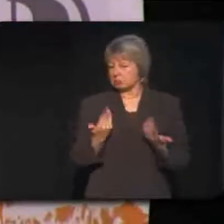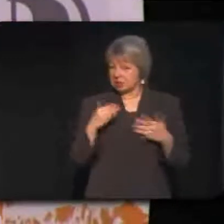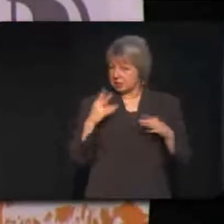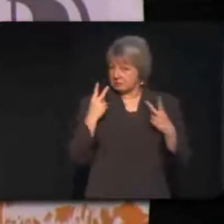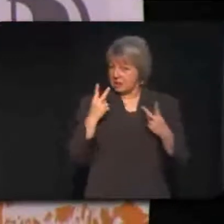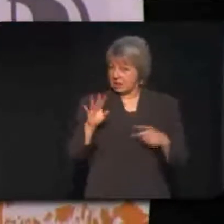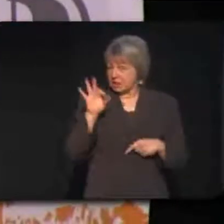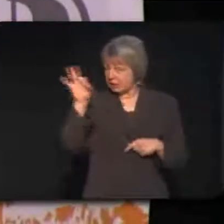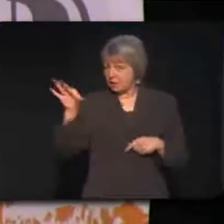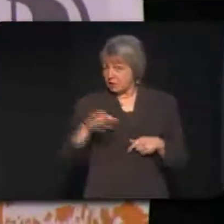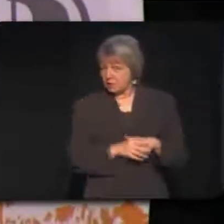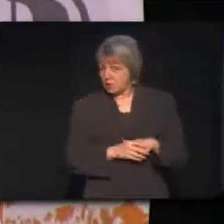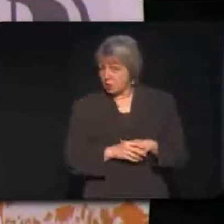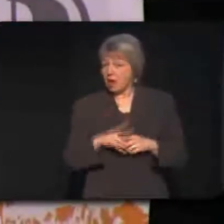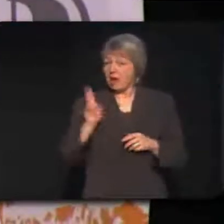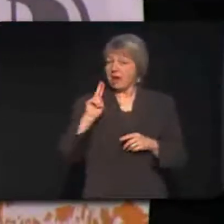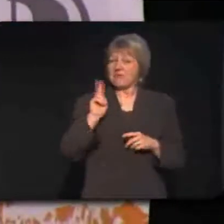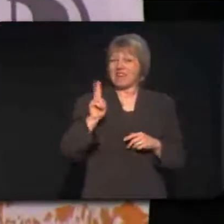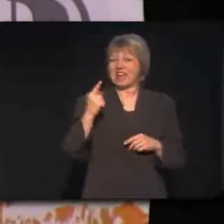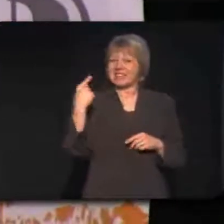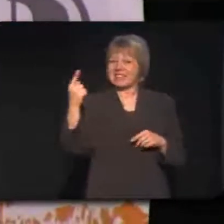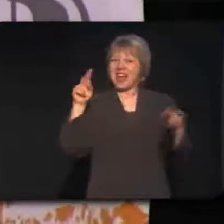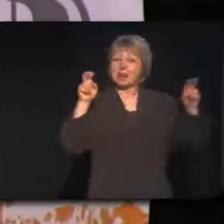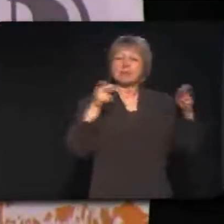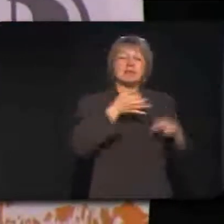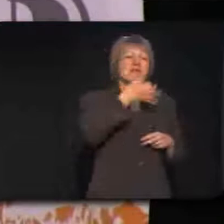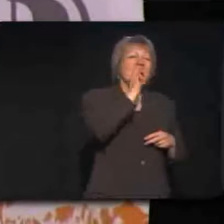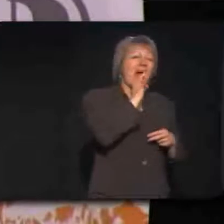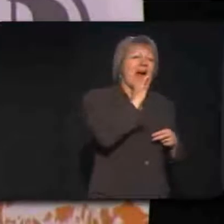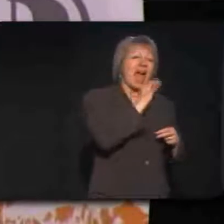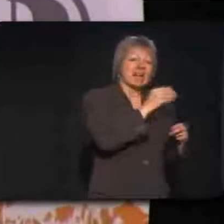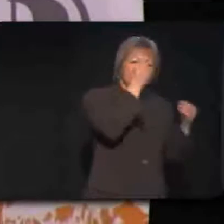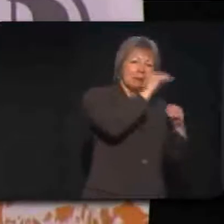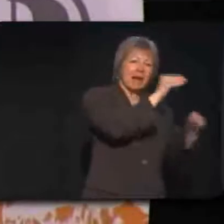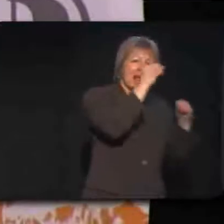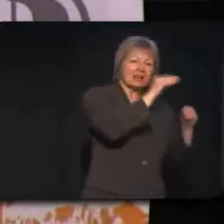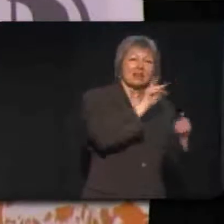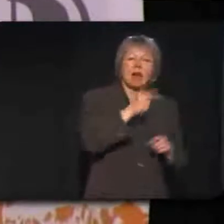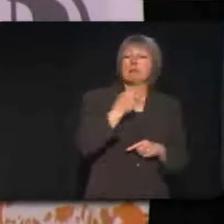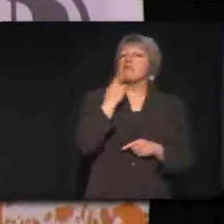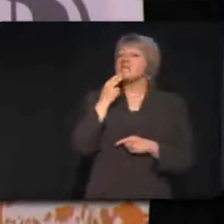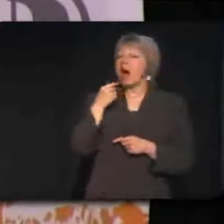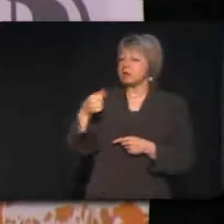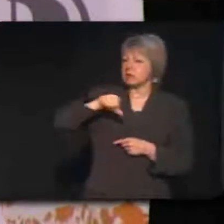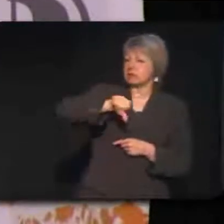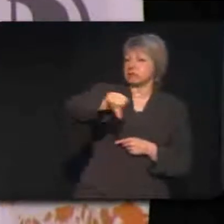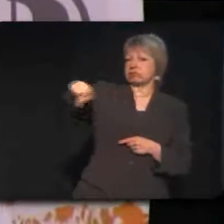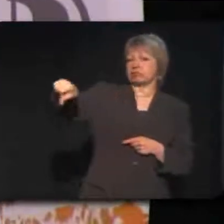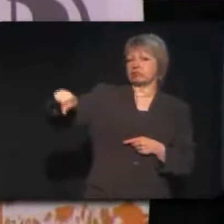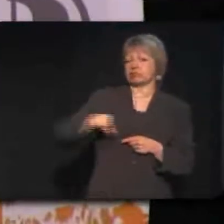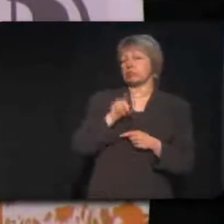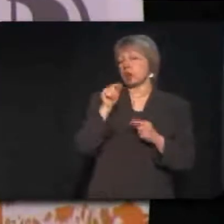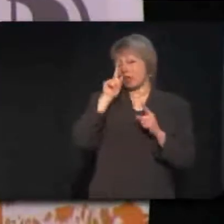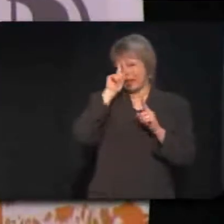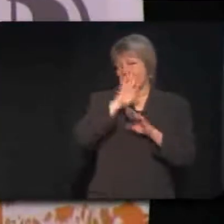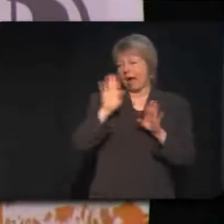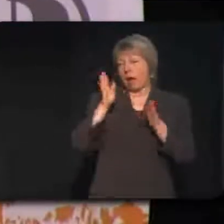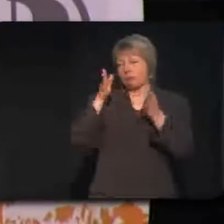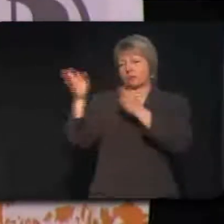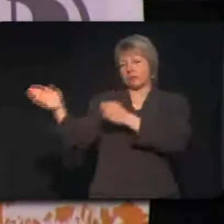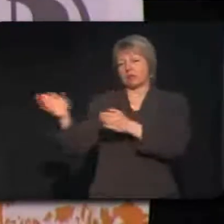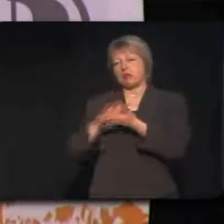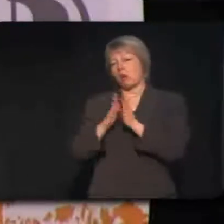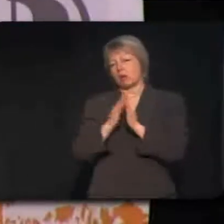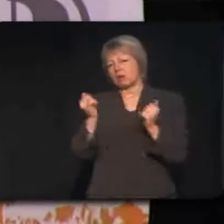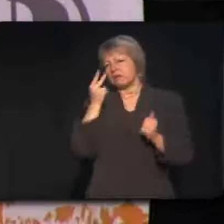wer weint Predigt aber nur Wasser ausschenkt den glaubt man nicht mehr oder wie muss ich mir das ansonsten